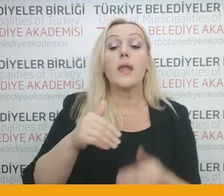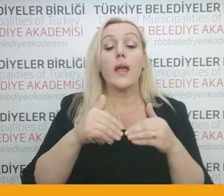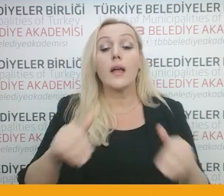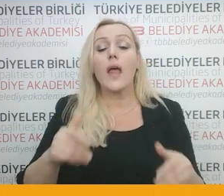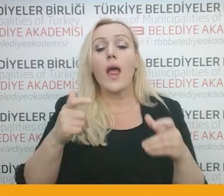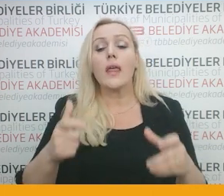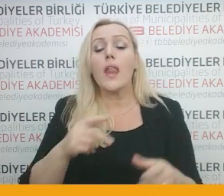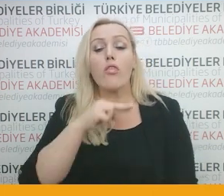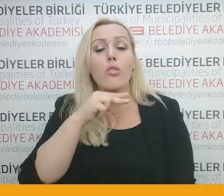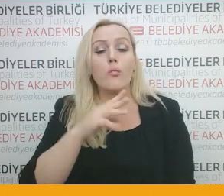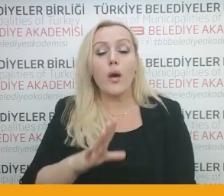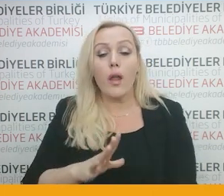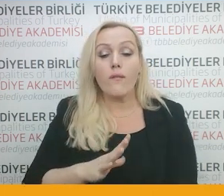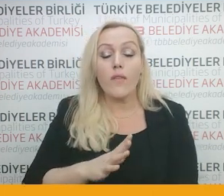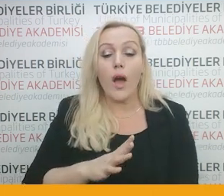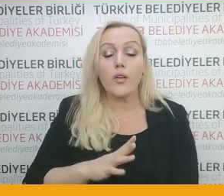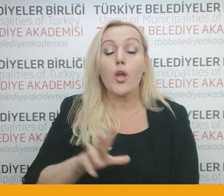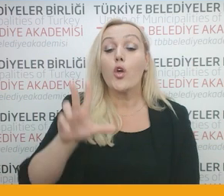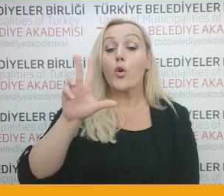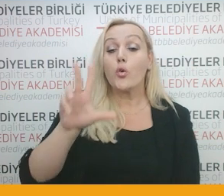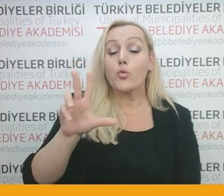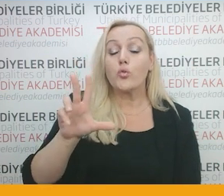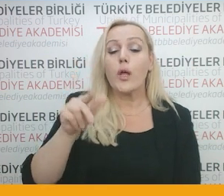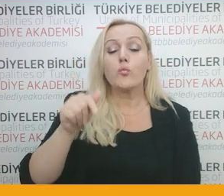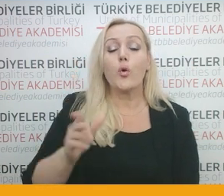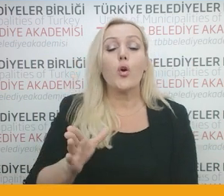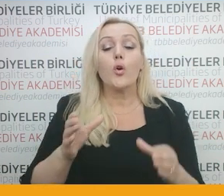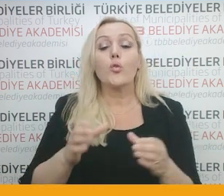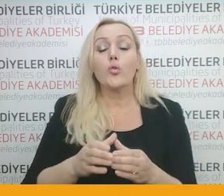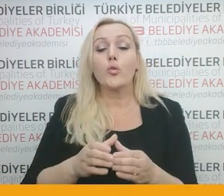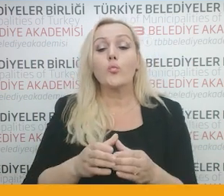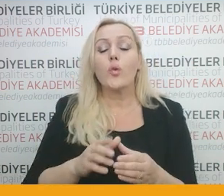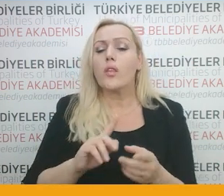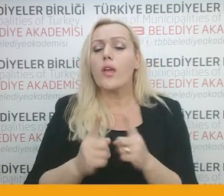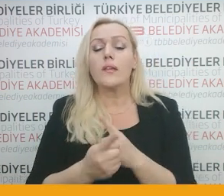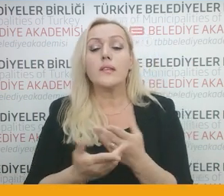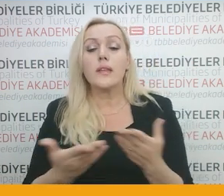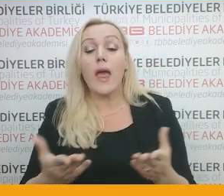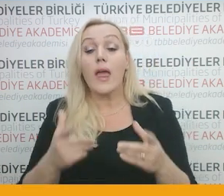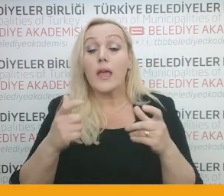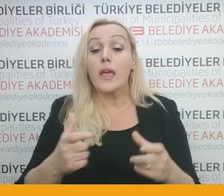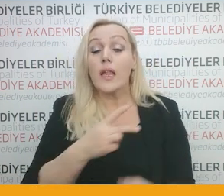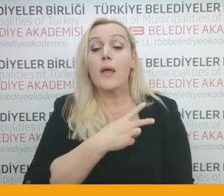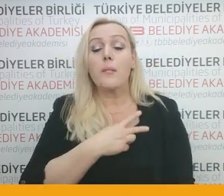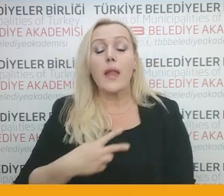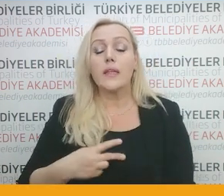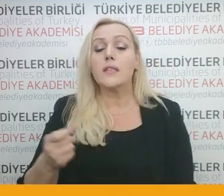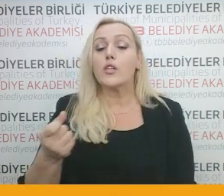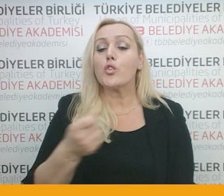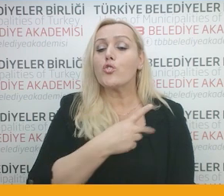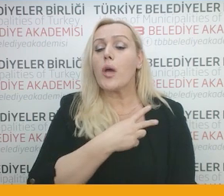var. Üçüncü sütunda bu kurumun türü, il belediyesi mi, ilçe belediyesi mi, büyükşehir belediyesi mi bunlar